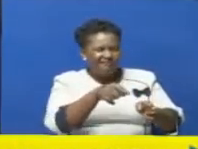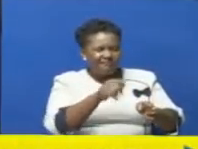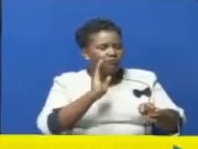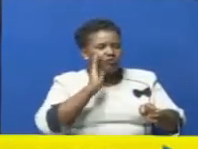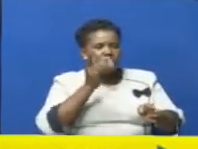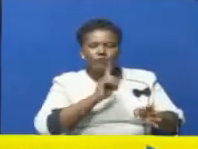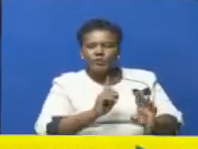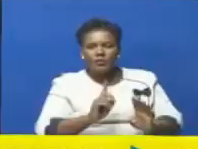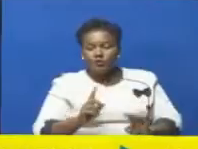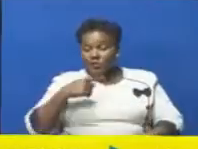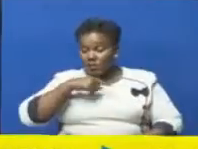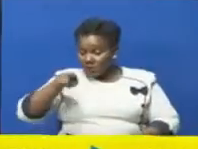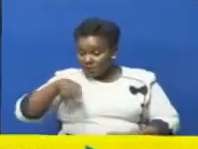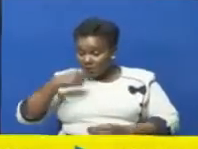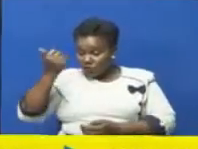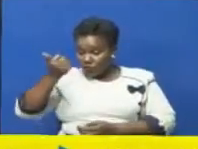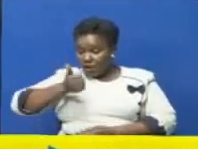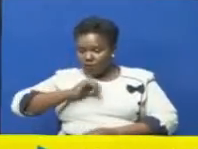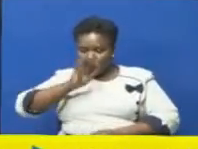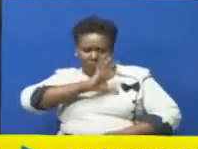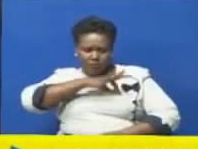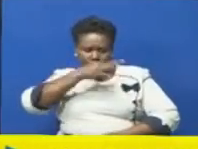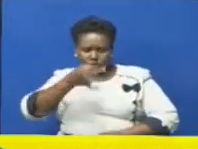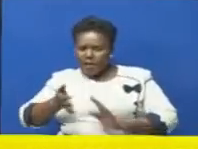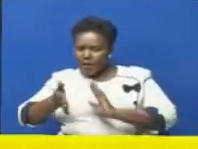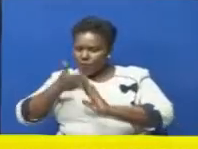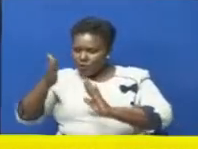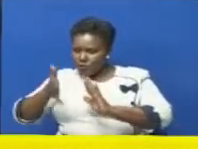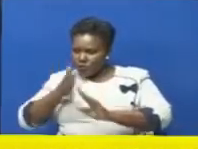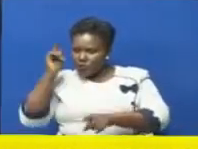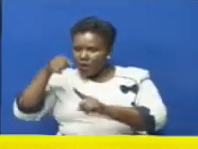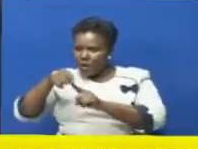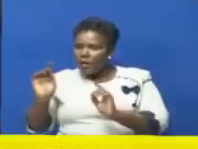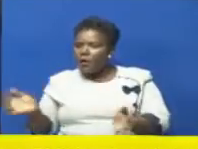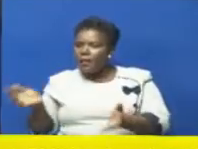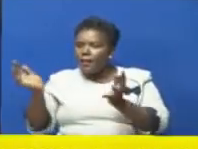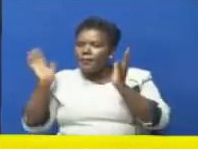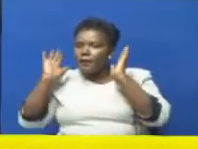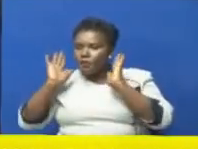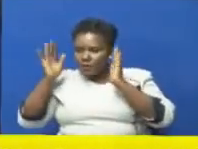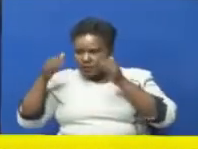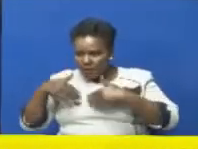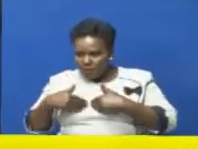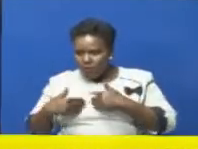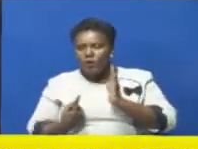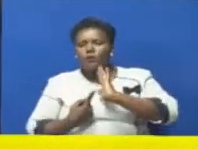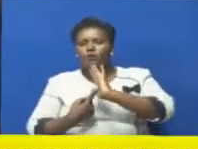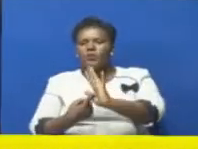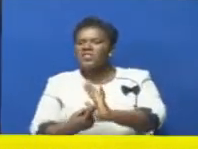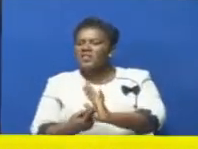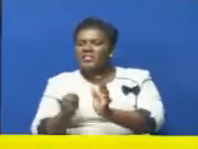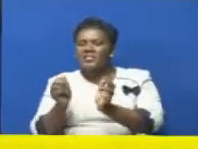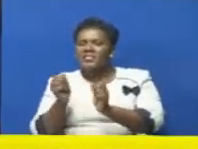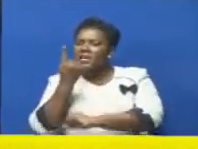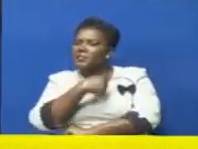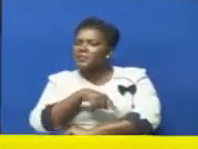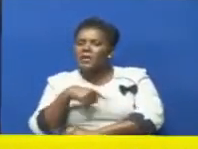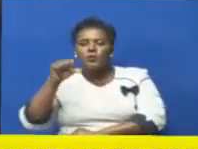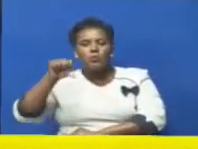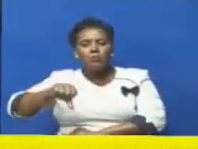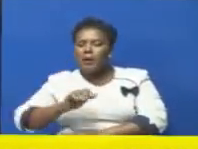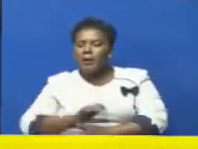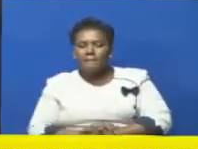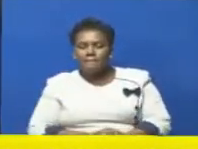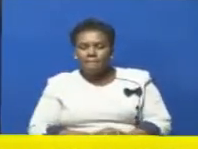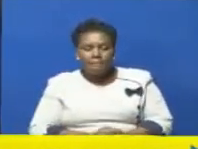mwanzo ili kuwafahamisha Waislamu kwamba hili jambo halina ubaya, na ndio maana na sisi tumeweza kujiunga katika kuchanja. Na tumeeleza sana